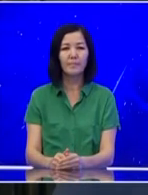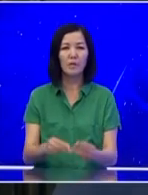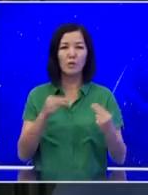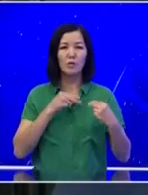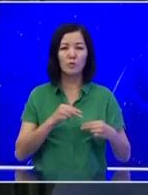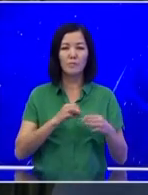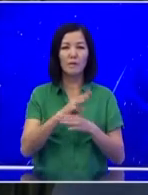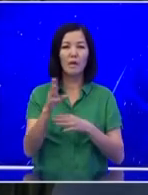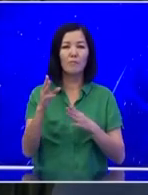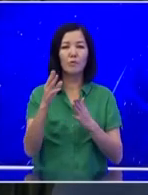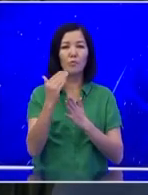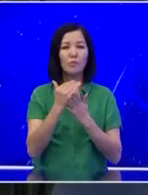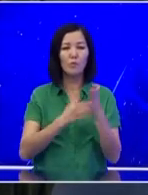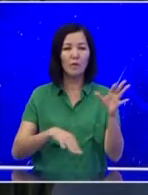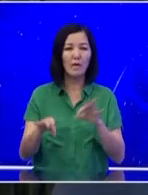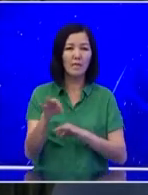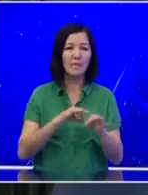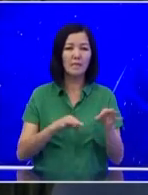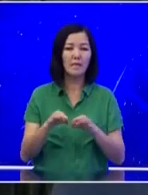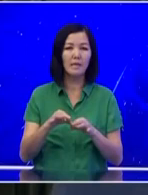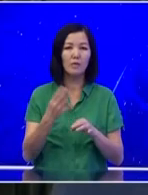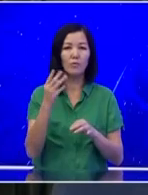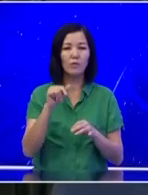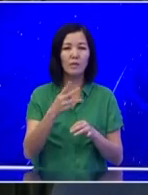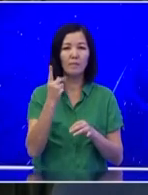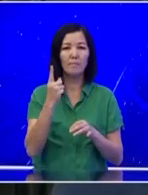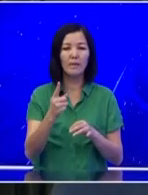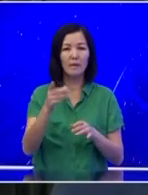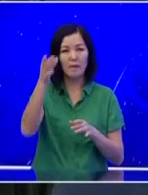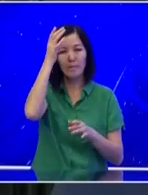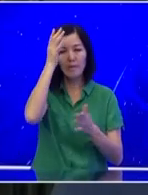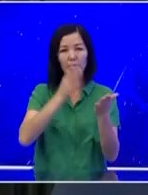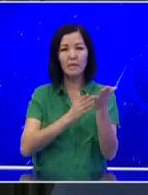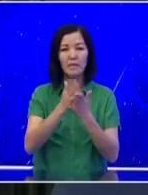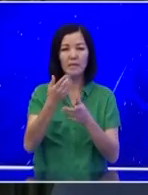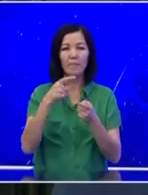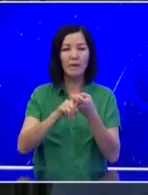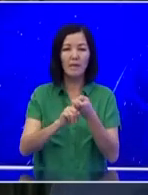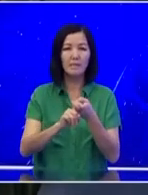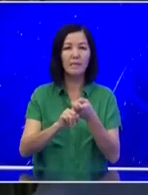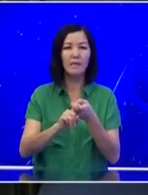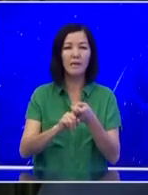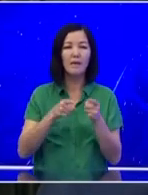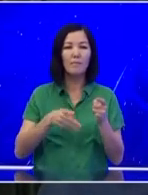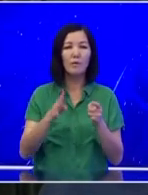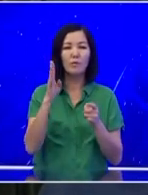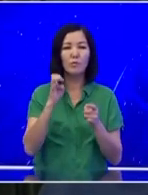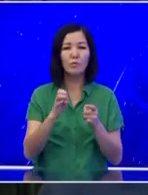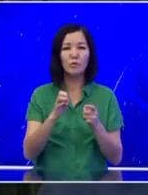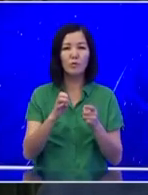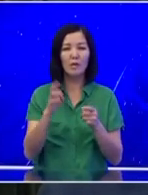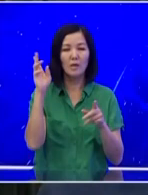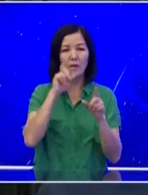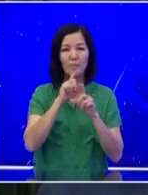Жұмыспен қамту жол картасы бойынша жобалардың 4-тен 1-і білім саласындағы нысандарға қатысты. Оның 1400-ге жуығы